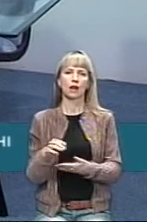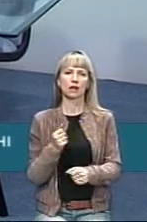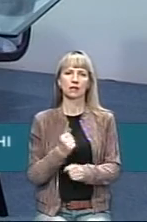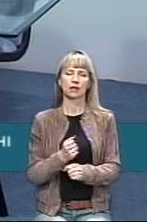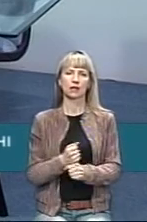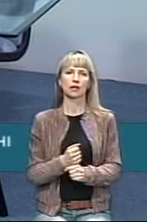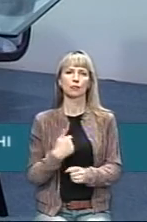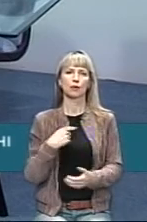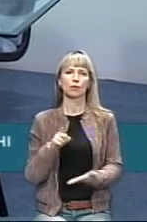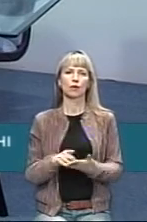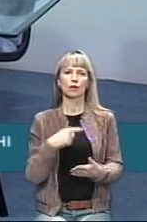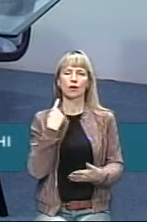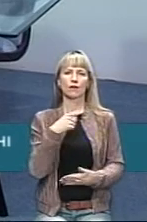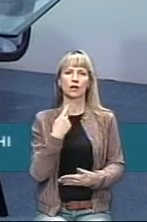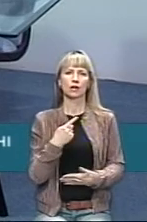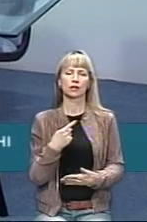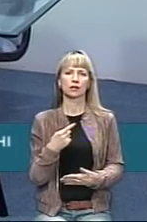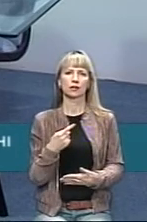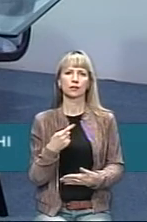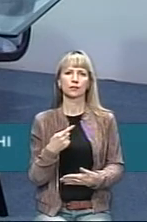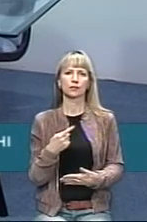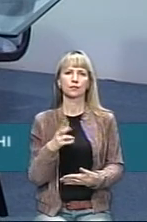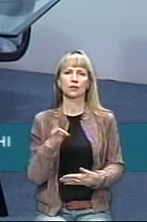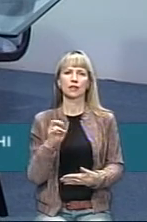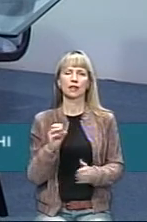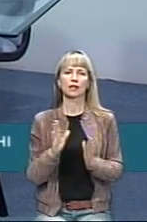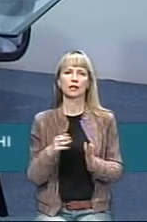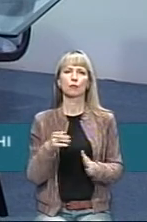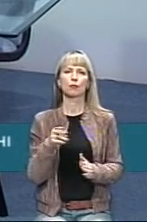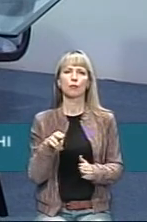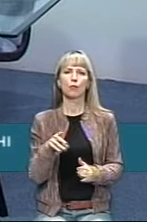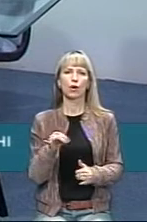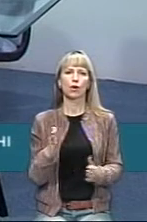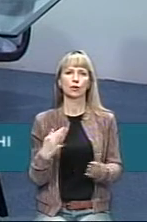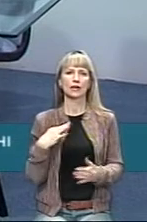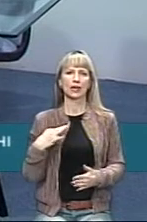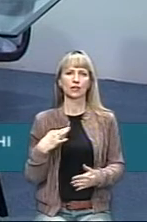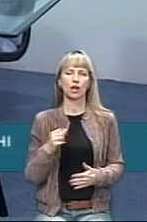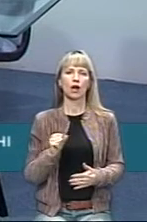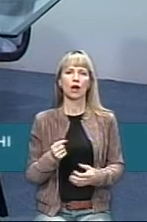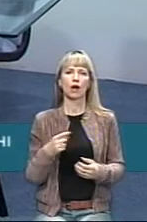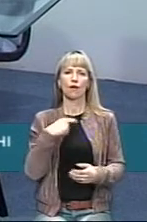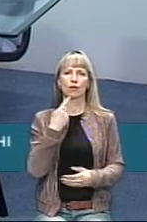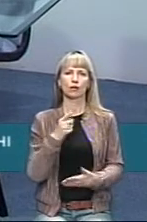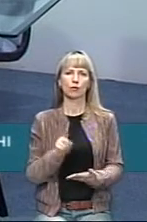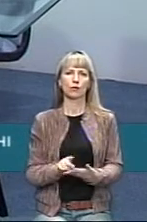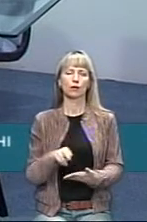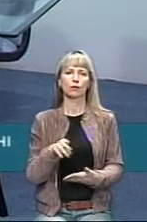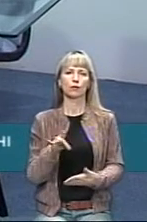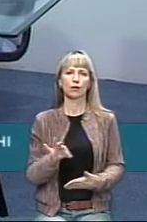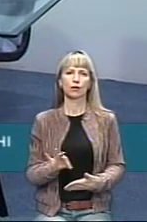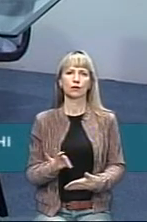про паралелі. Ми повинні говорити не тільки про якусь конкретну річ, а ми повинні говорити